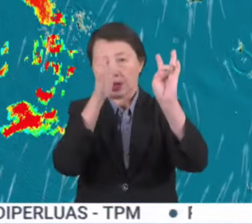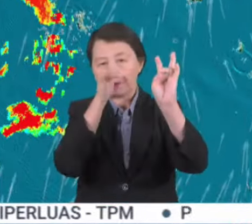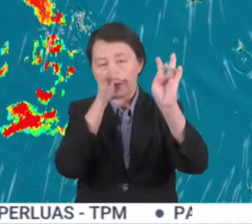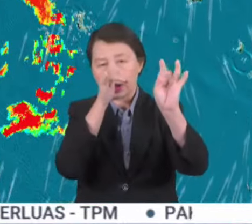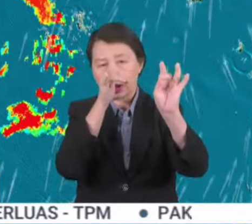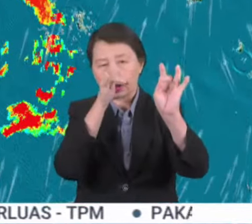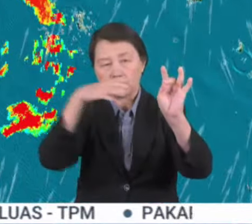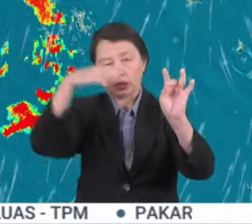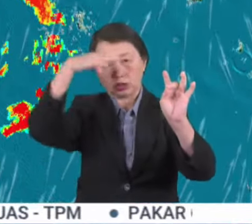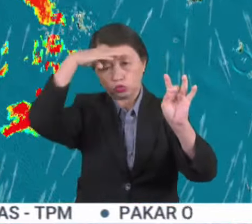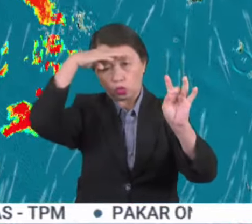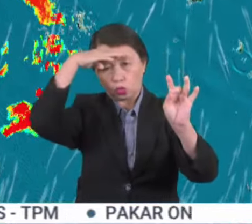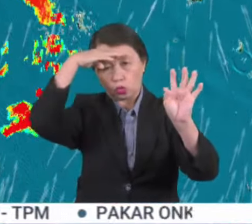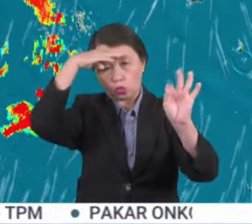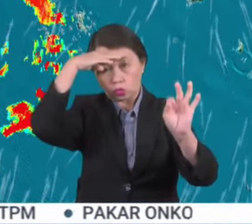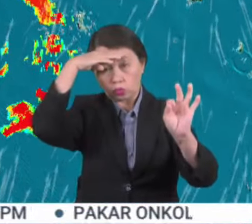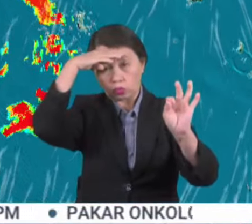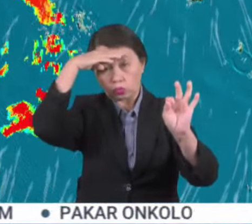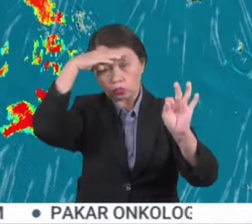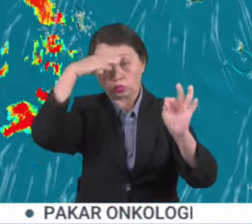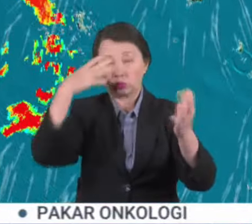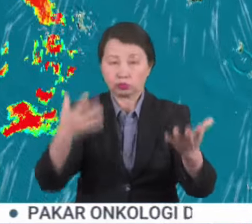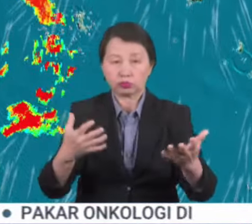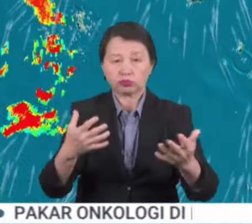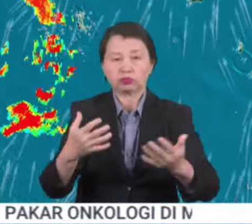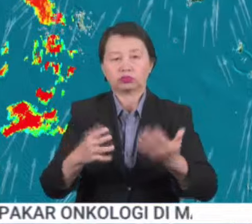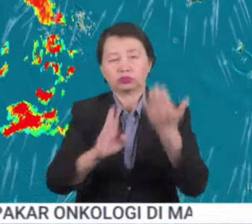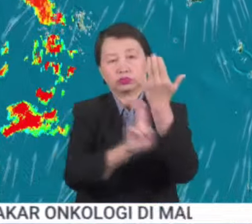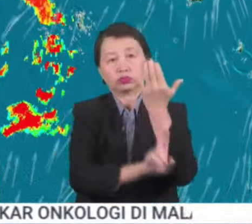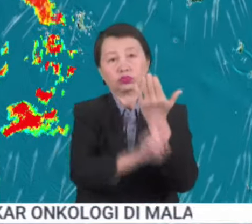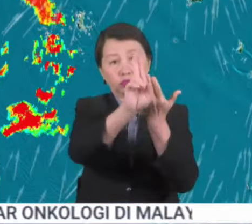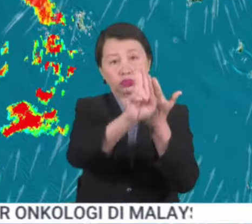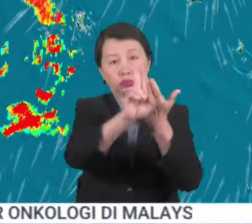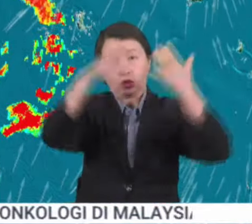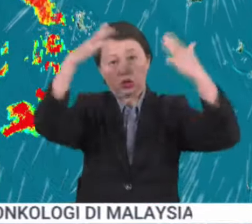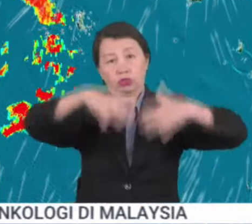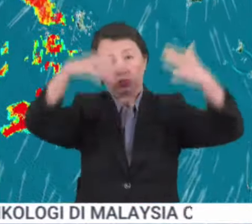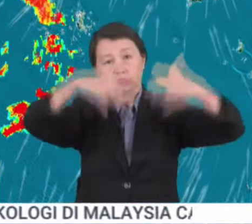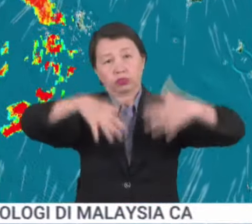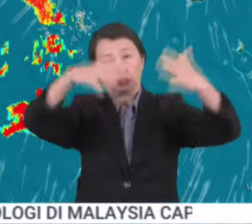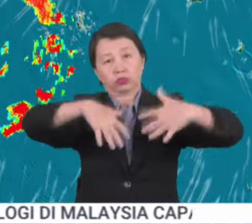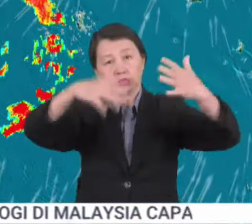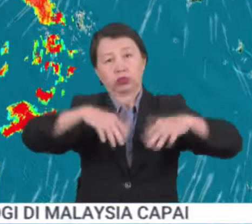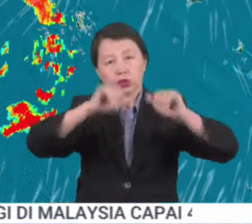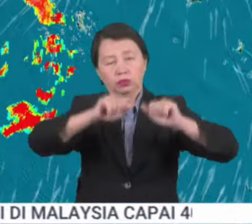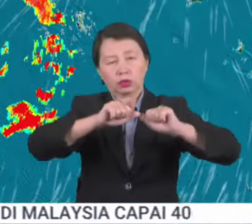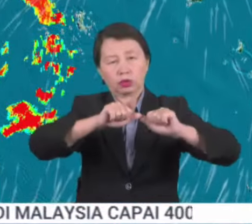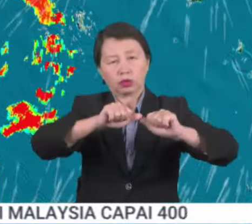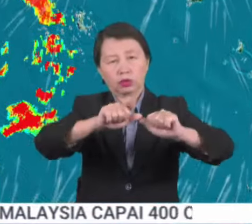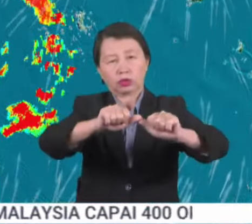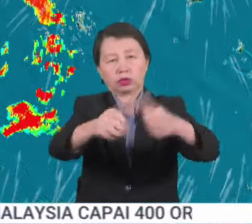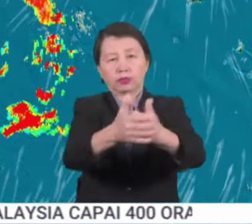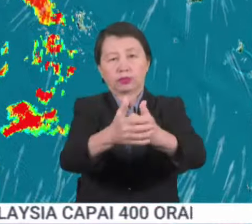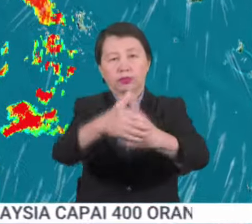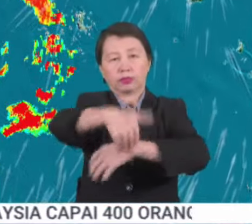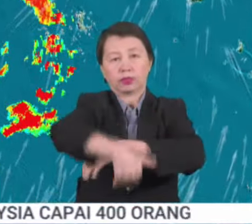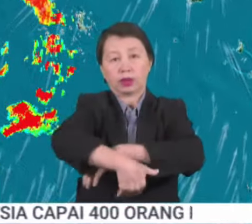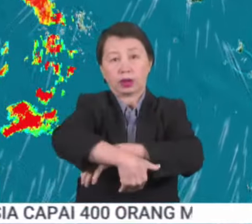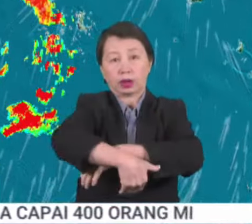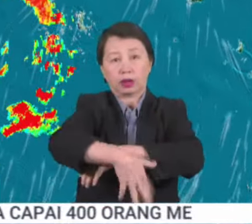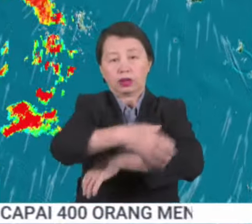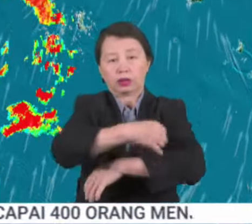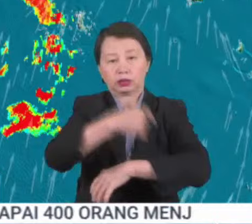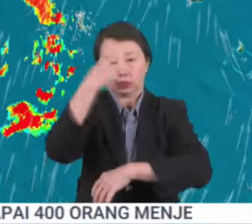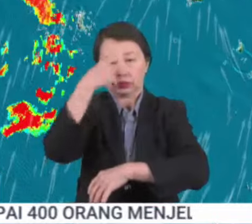dan juga Johor. Kawasan hujan di utara Semenanjung ini berpotensi untuk berterusan sehingga malam nanti,